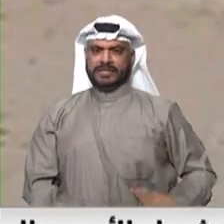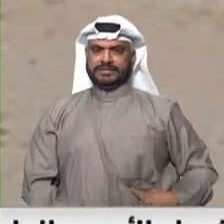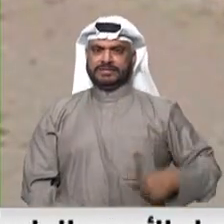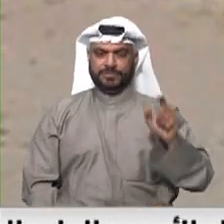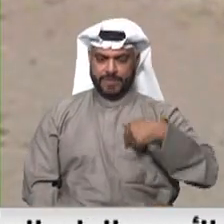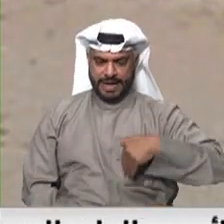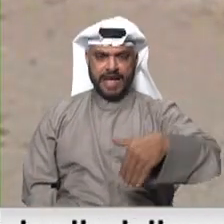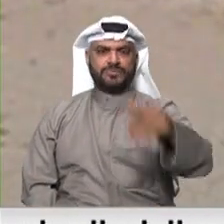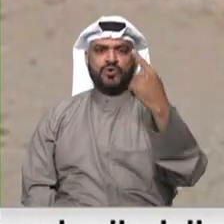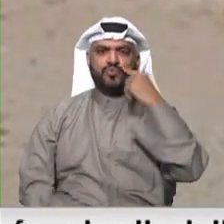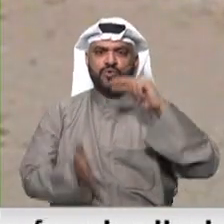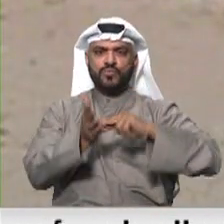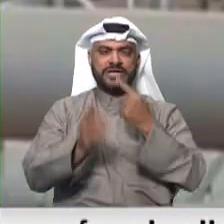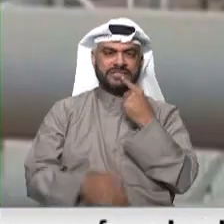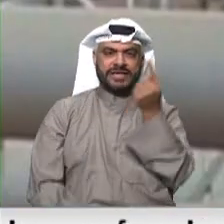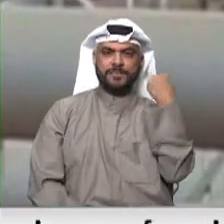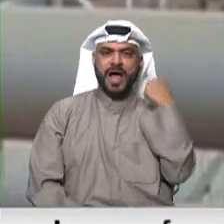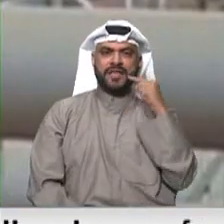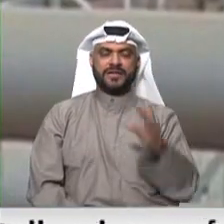الاخير من العام الماضي